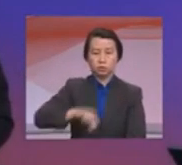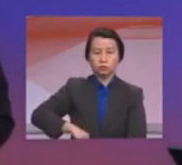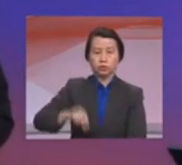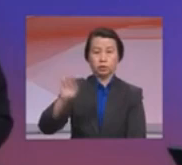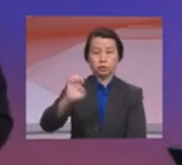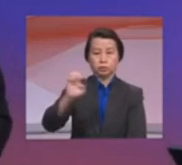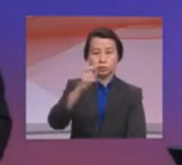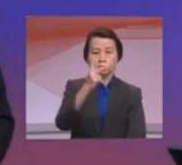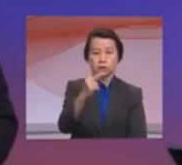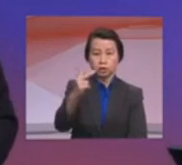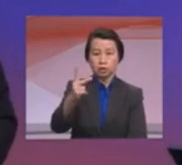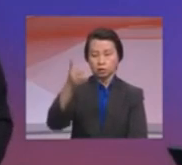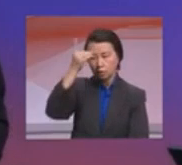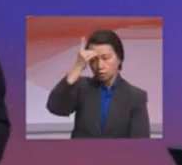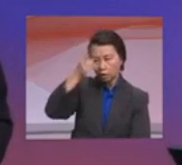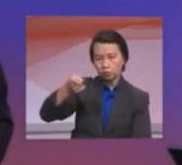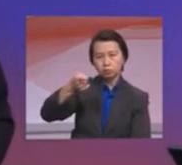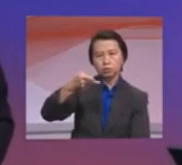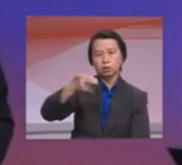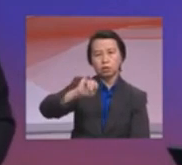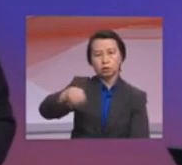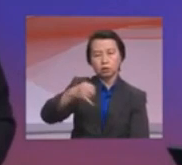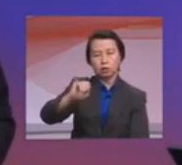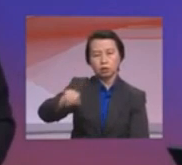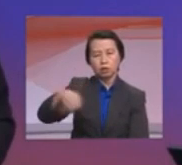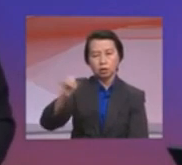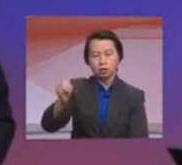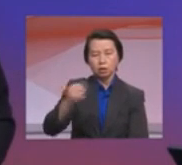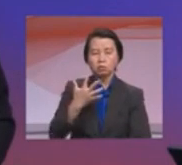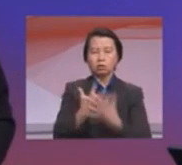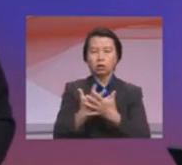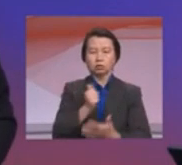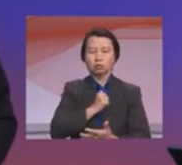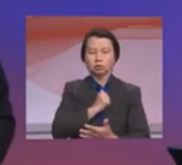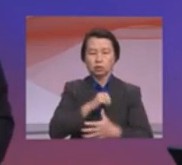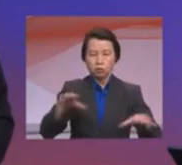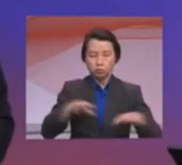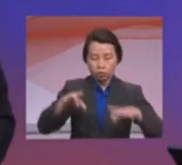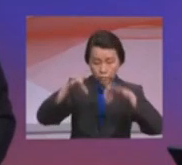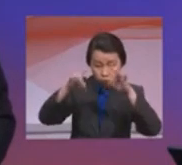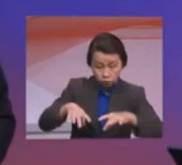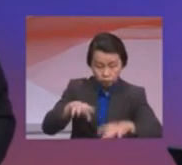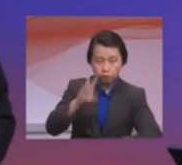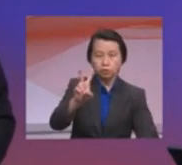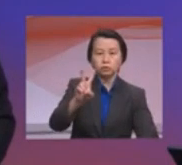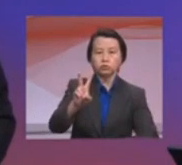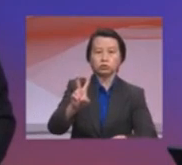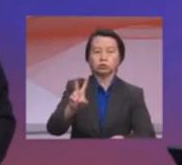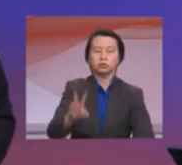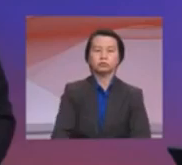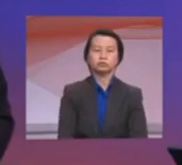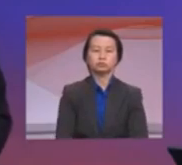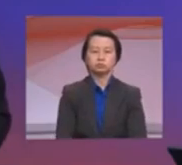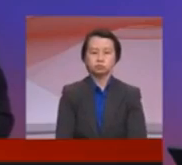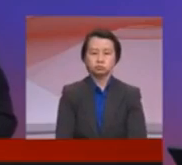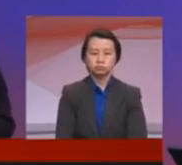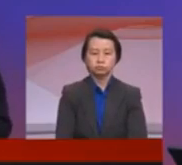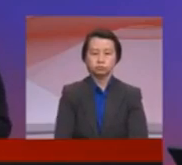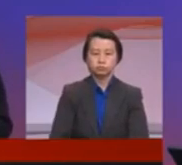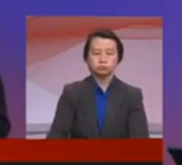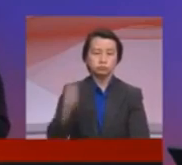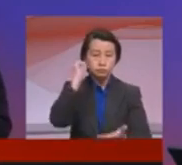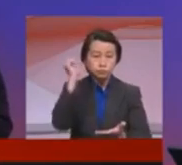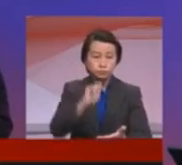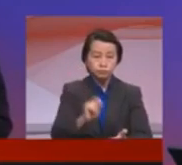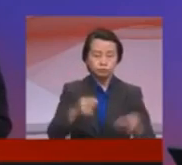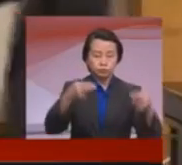Kinabalu. Datuk Haji Jin sebelum ini menjalani kuarantin kendiri dan melakukan ujian kedua COVID-19. Setiausaha